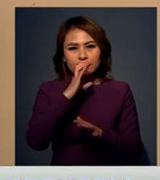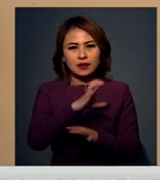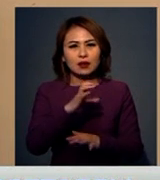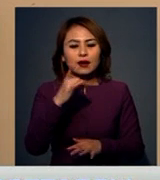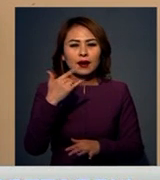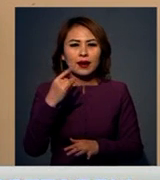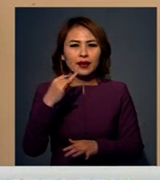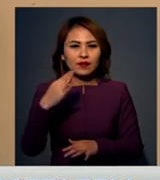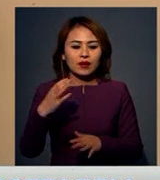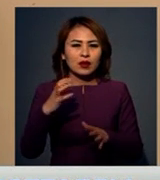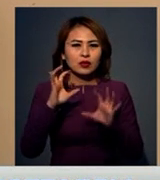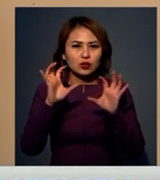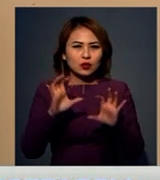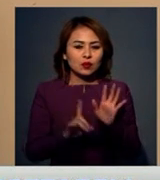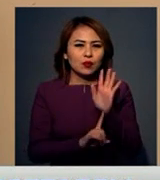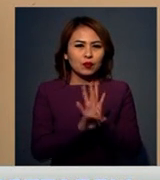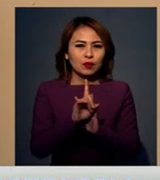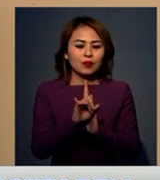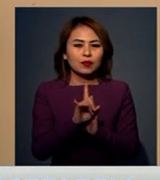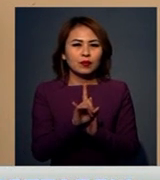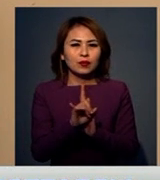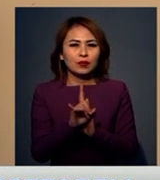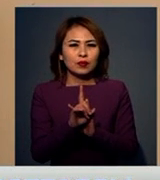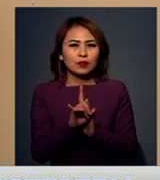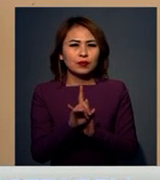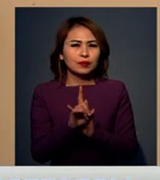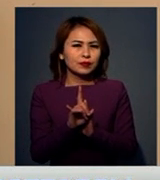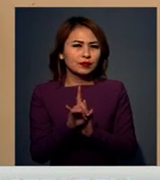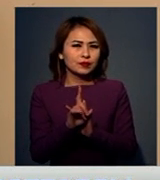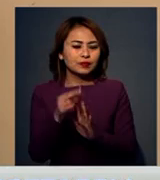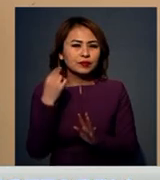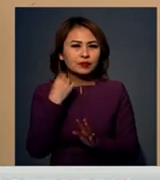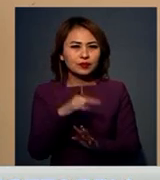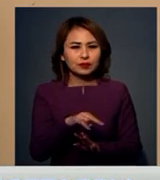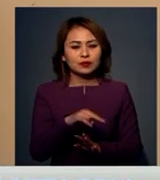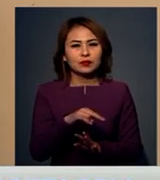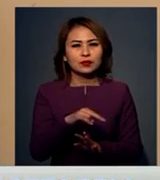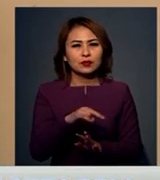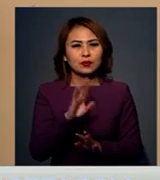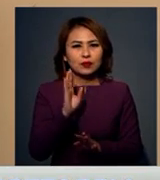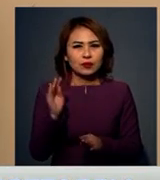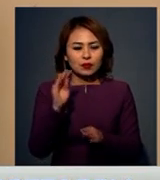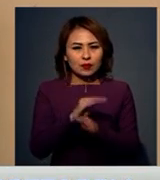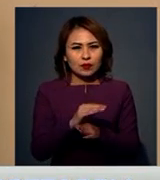кодексінің 99-ба бірінші бөлімі кінәлі деп танылып, 13 жыл мерзім бас бостандығынан айыруға